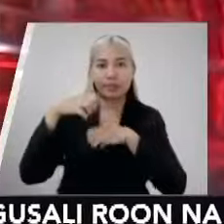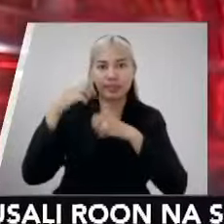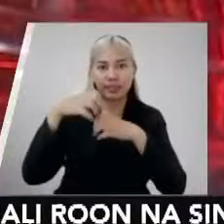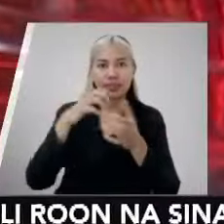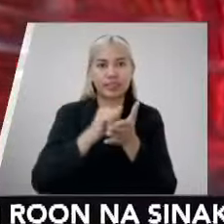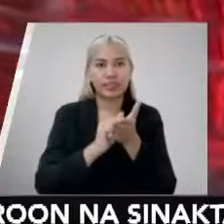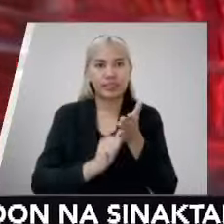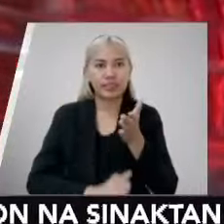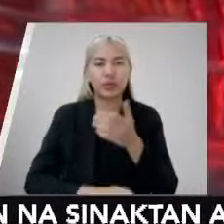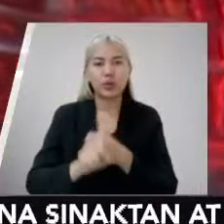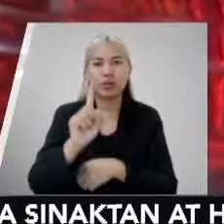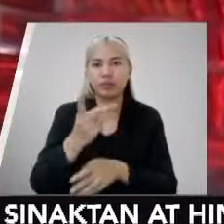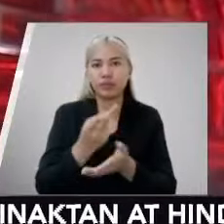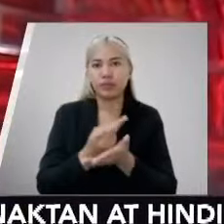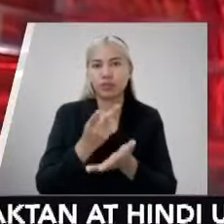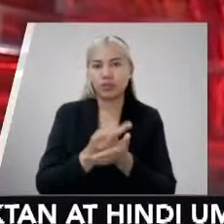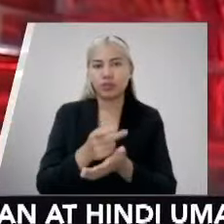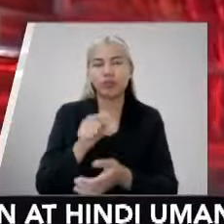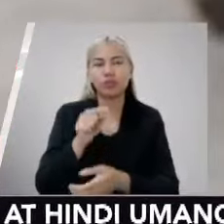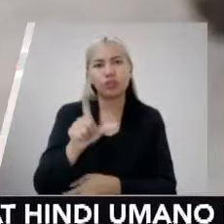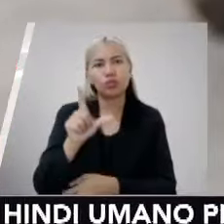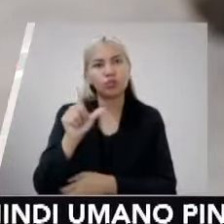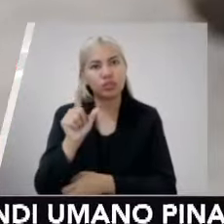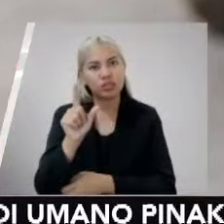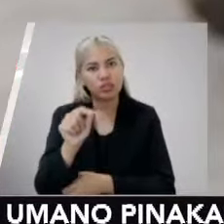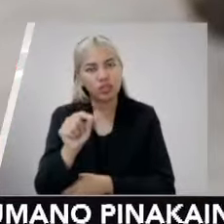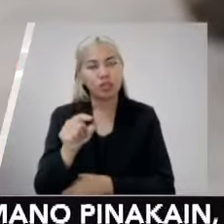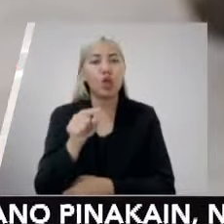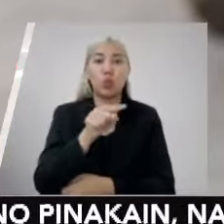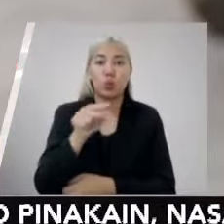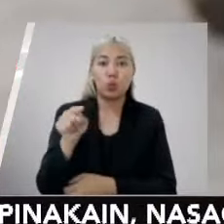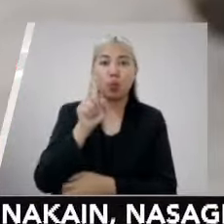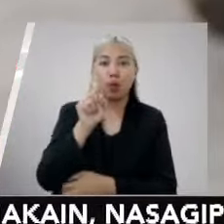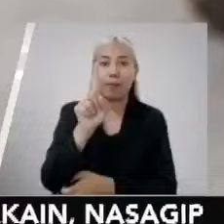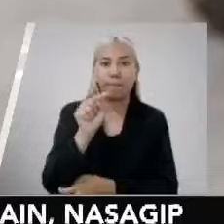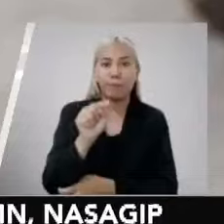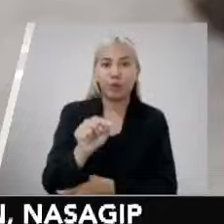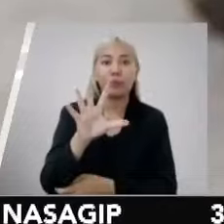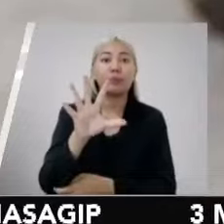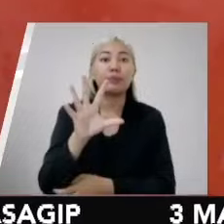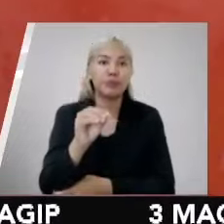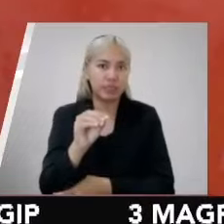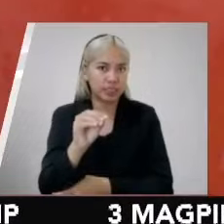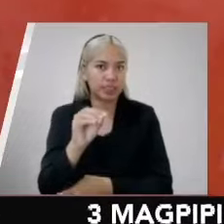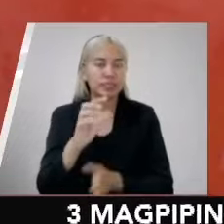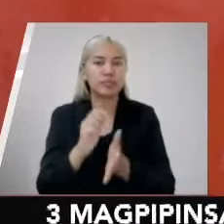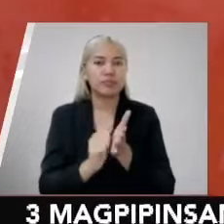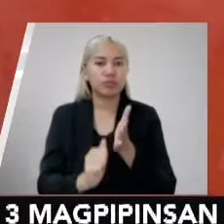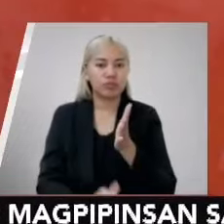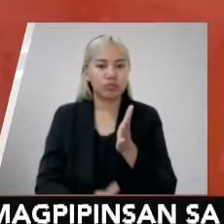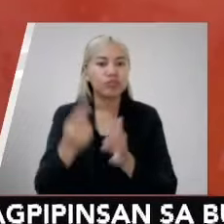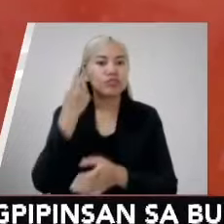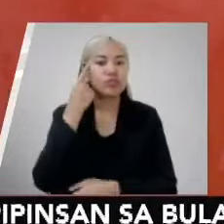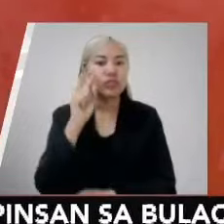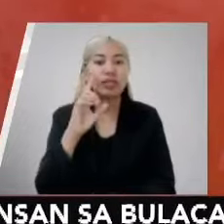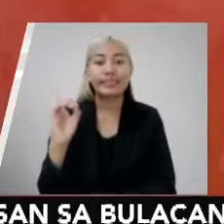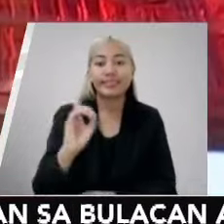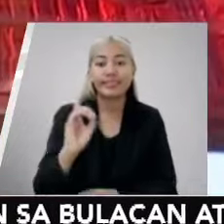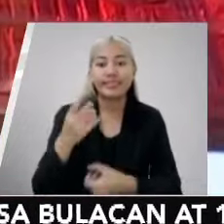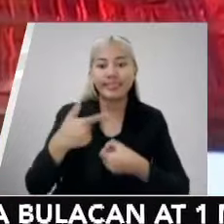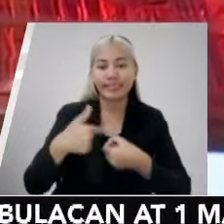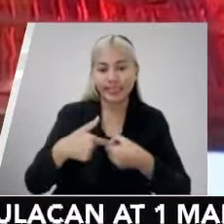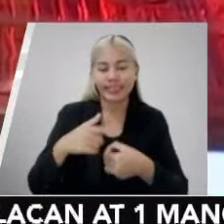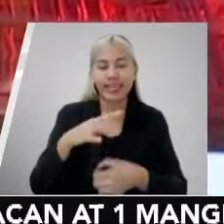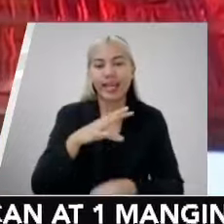20 centavos hanggang 1 peso and 50 centavos ang presyo ng kada litro ng diesel pati na ng kerosene. Posible ring